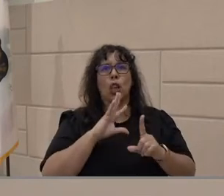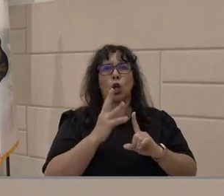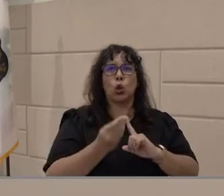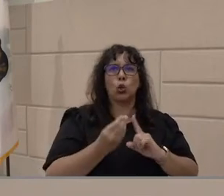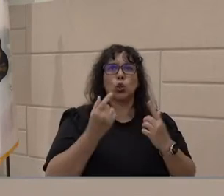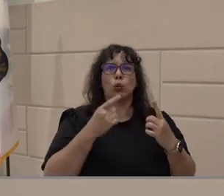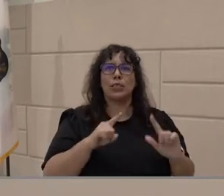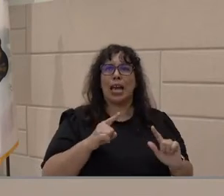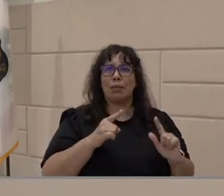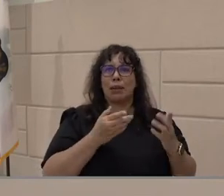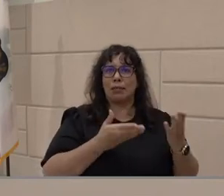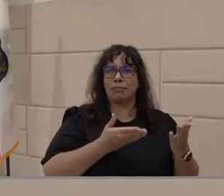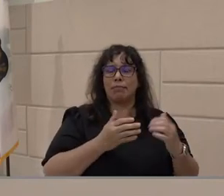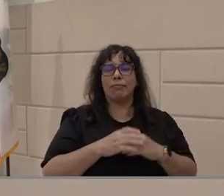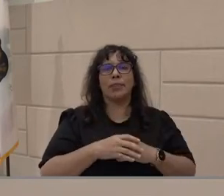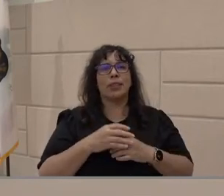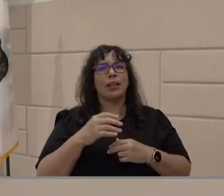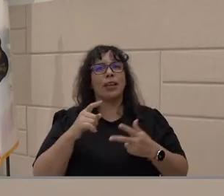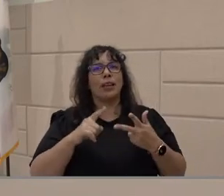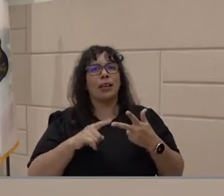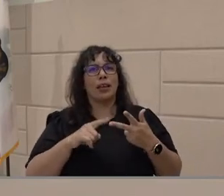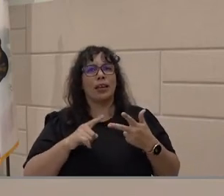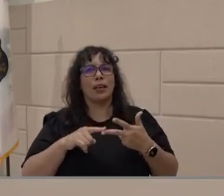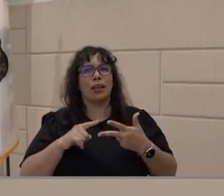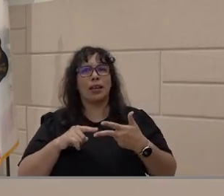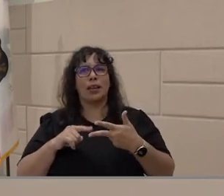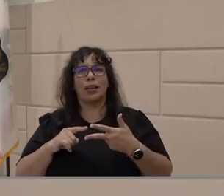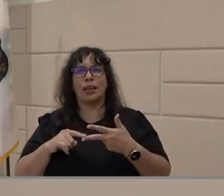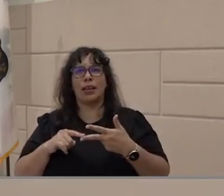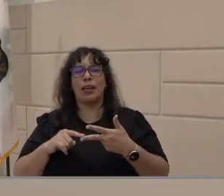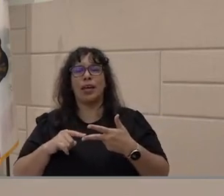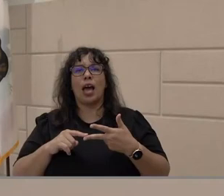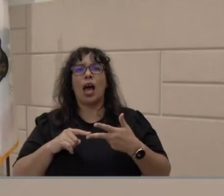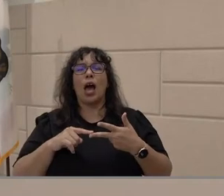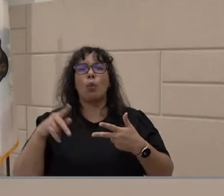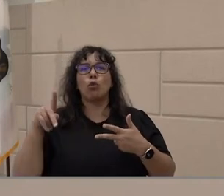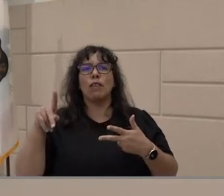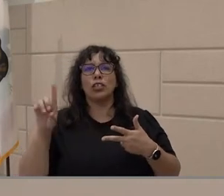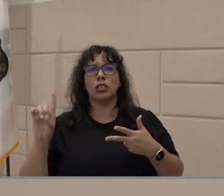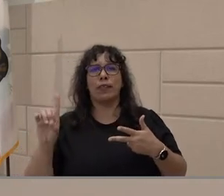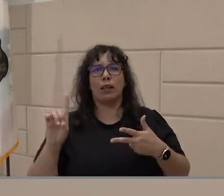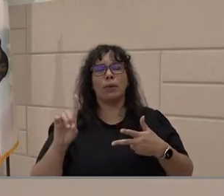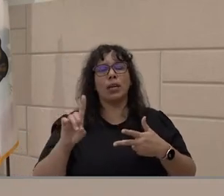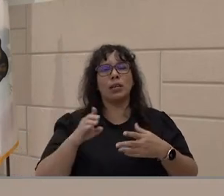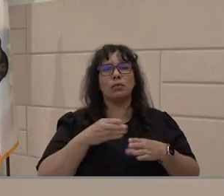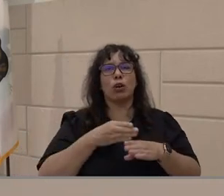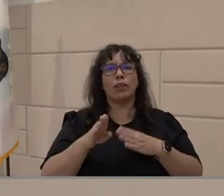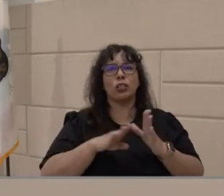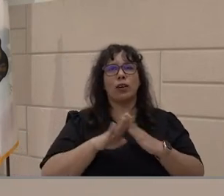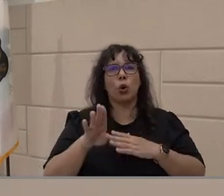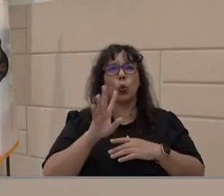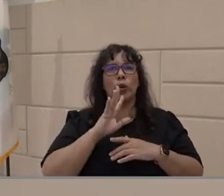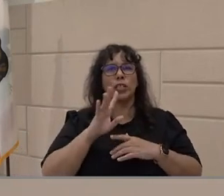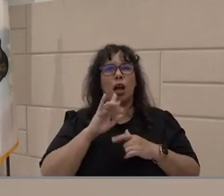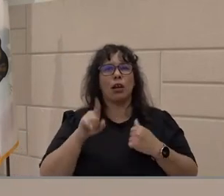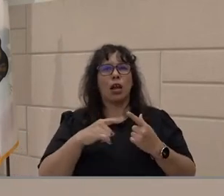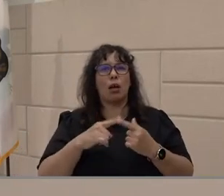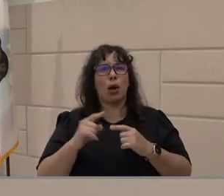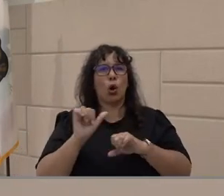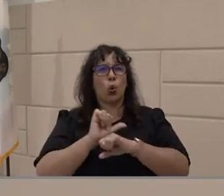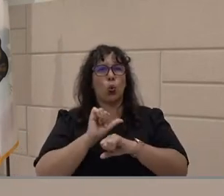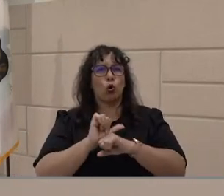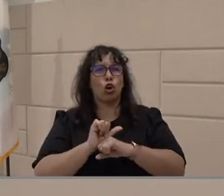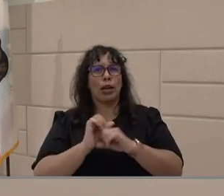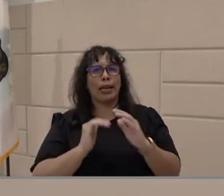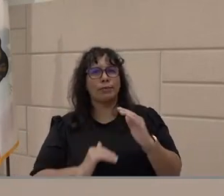សាលារៀនដែលបានកើតឡើងទៅតាមសាលានីមួយៗហើយនឹងការបណ្ដុះបណ្ដាលនៃការបង្ហាត់ដោយមាន